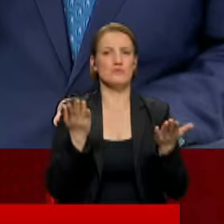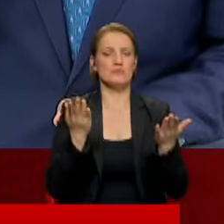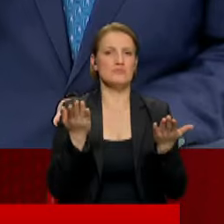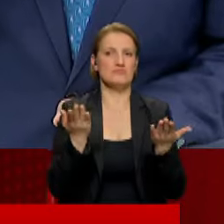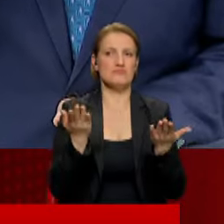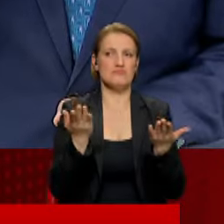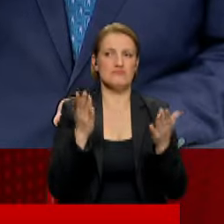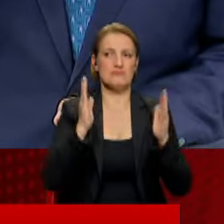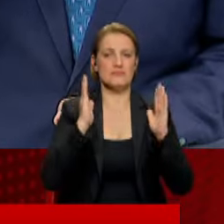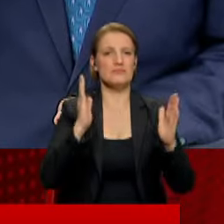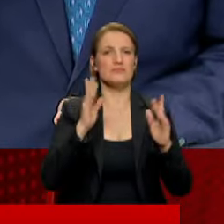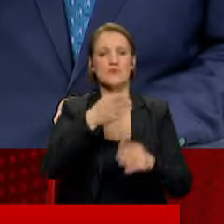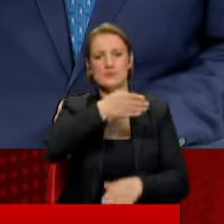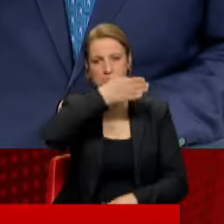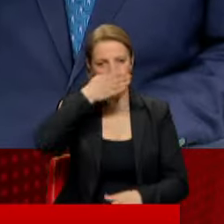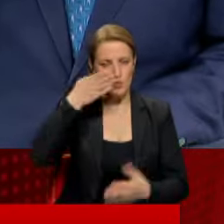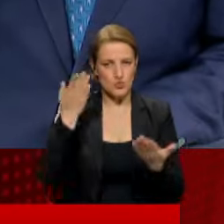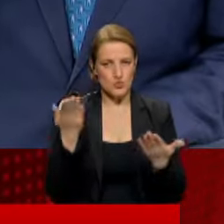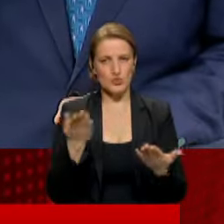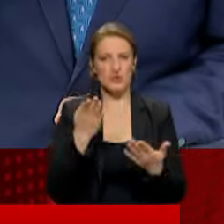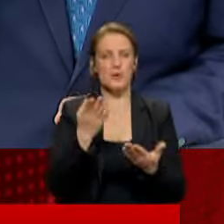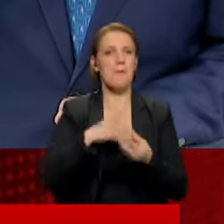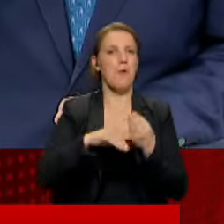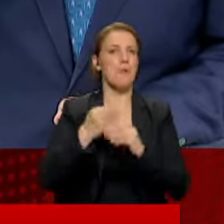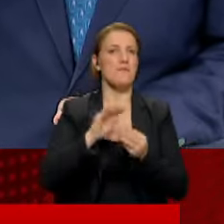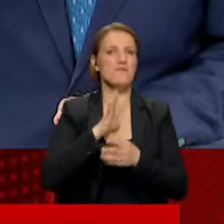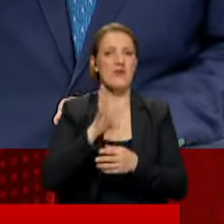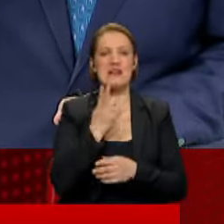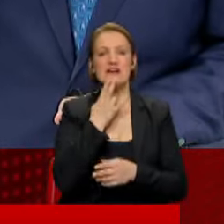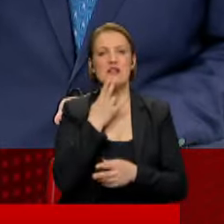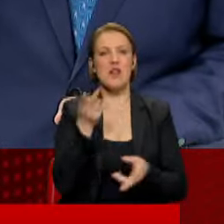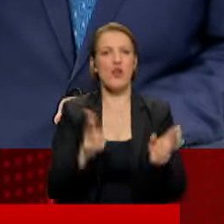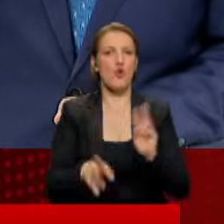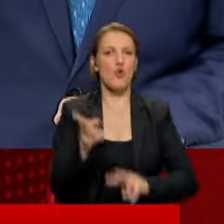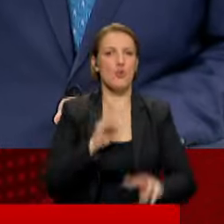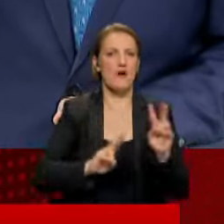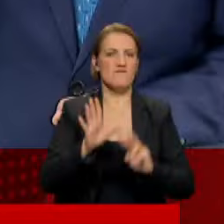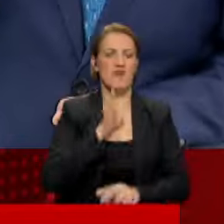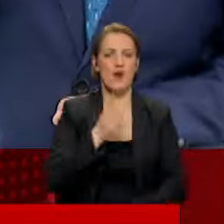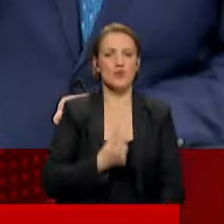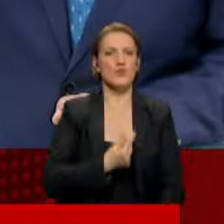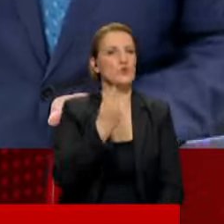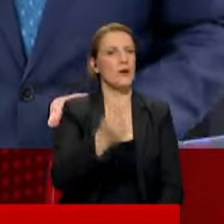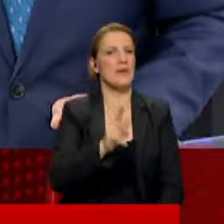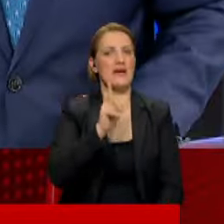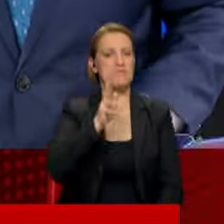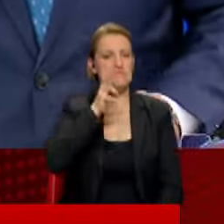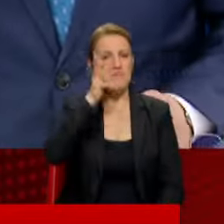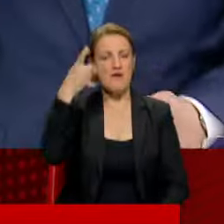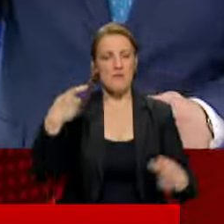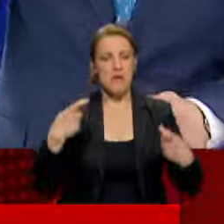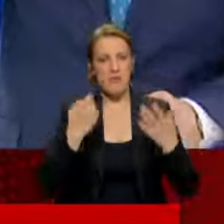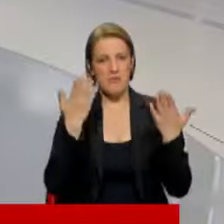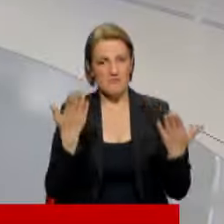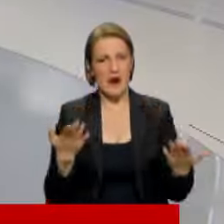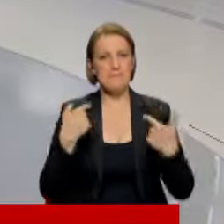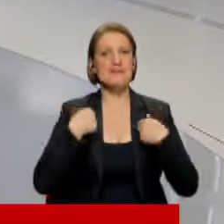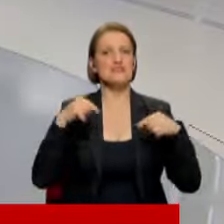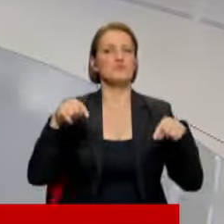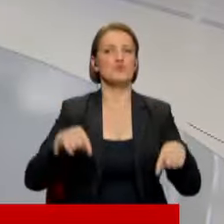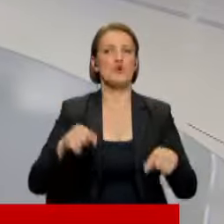Evet bir takım uyuşturucu problemlerimiz var kadın cinayetlerimi var uyarmak gerekiyor Efendim mafya çatış var Biz